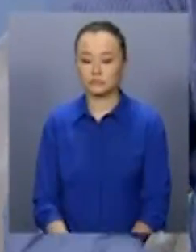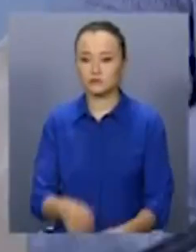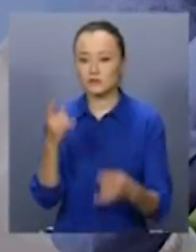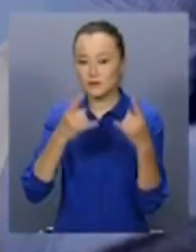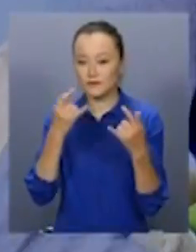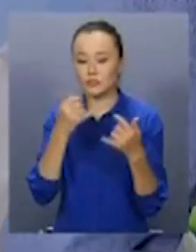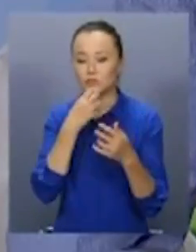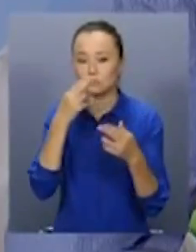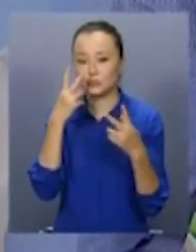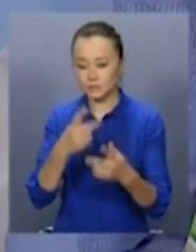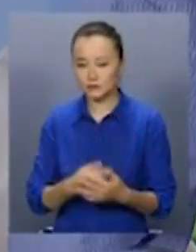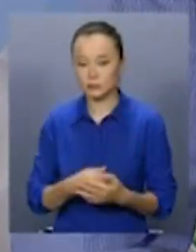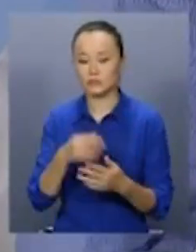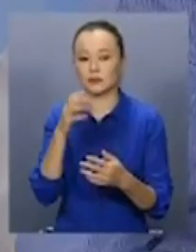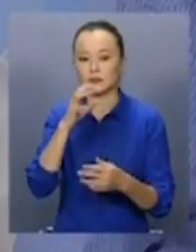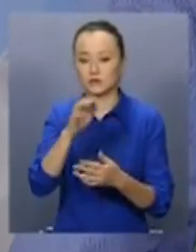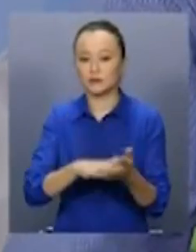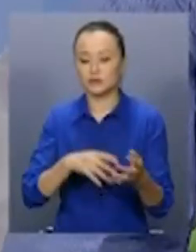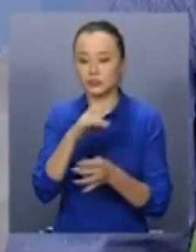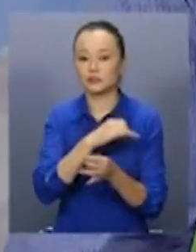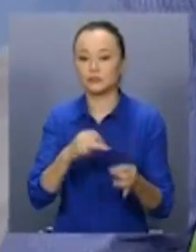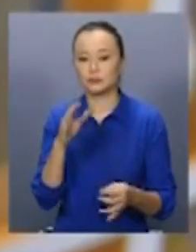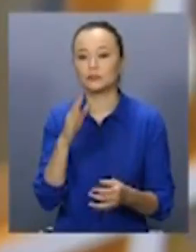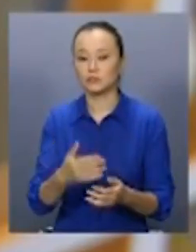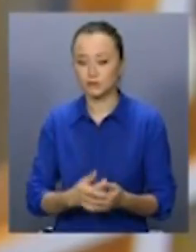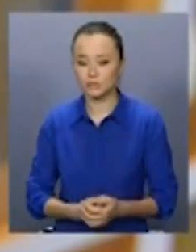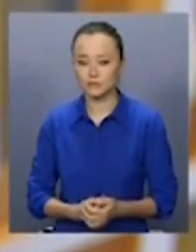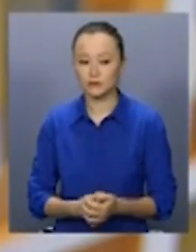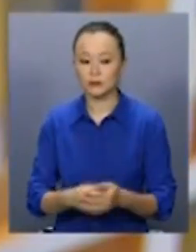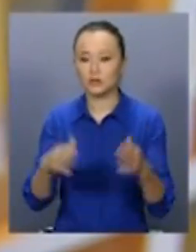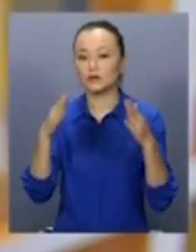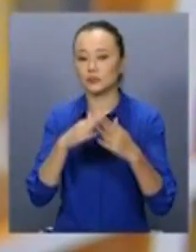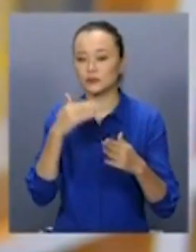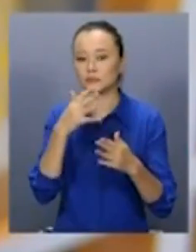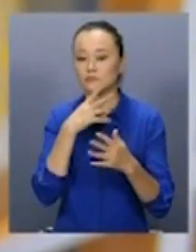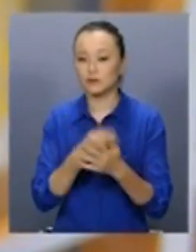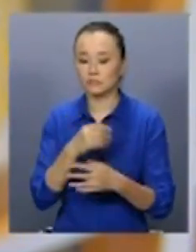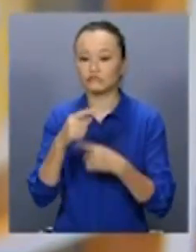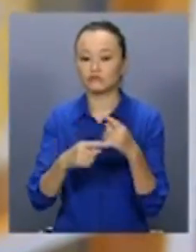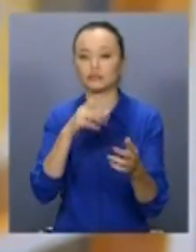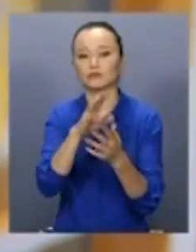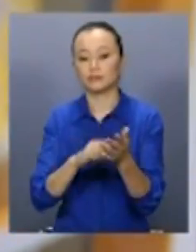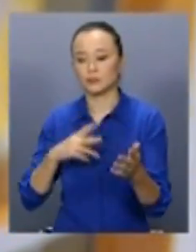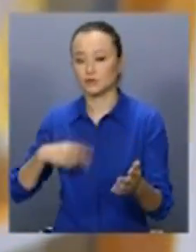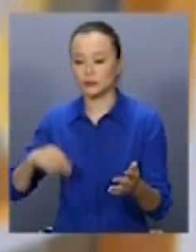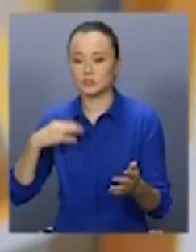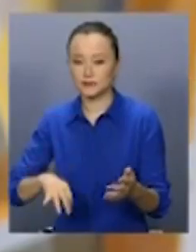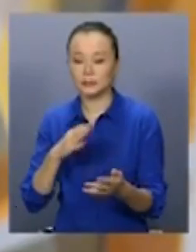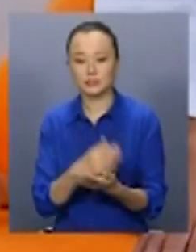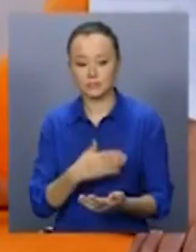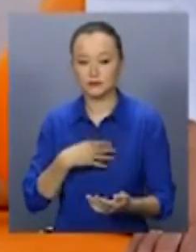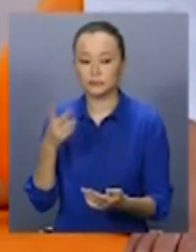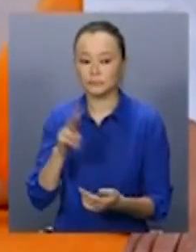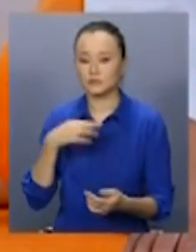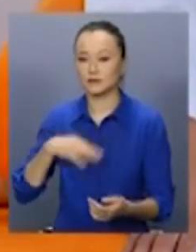Эфирде күліп оян. Біз әрі қарай сұхбатымызды жалғастырамыз. Үйде сіздің жолыңызды жалғастырған ұл-қызыңыз бар ма? Менің екі ұлым